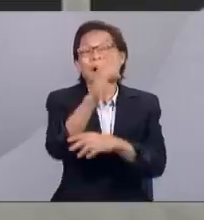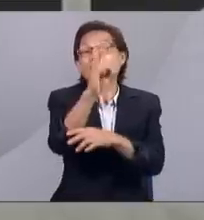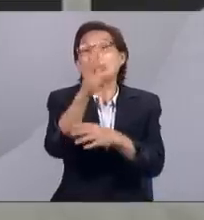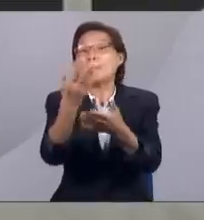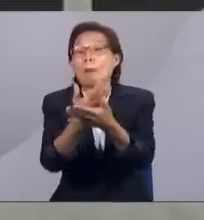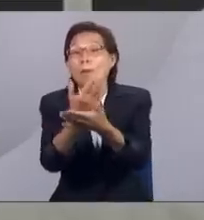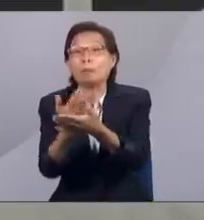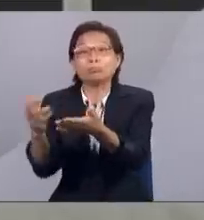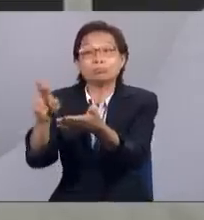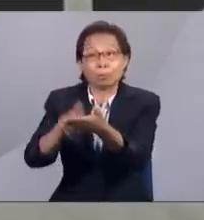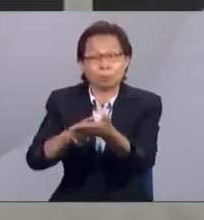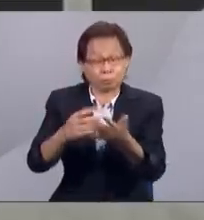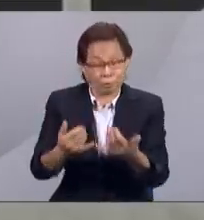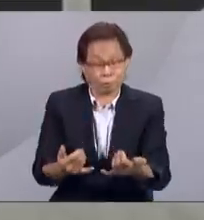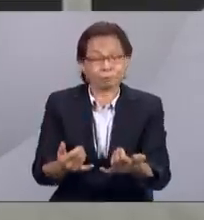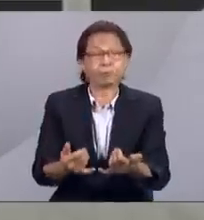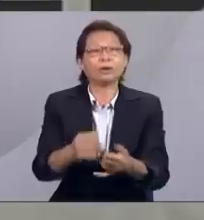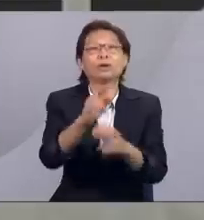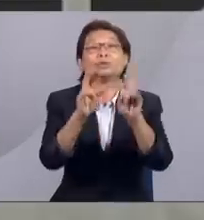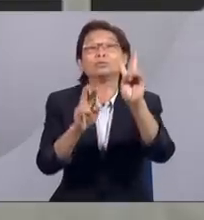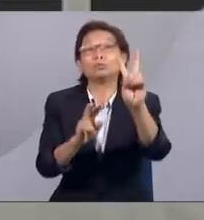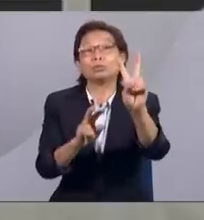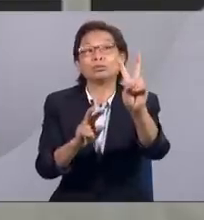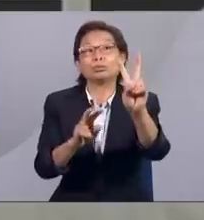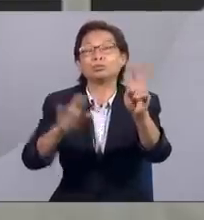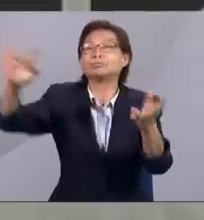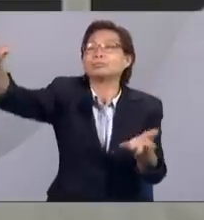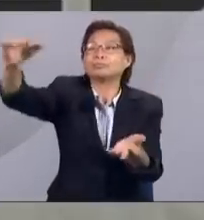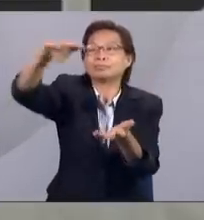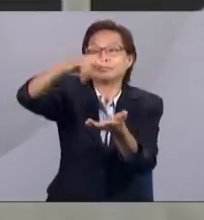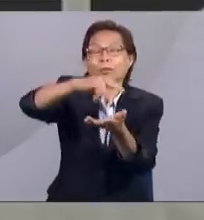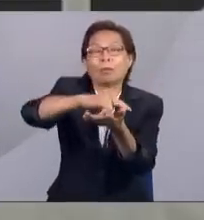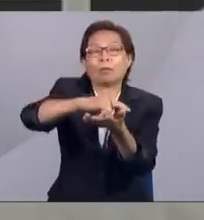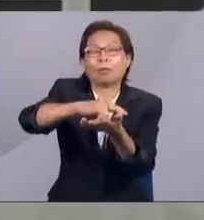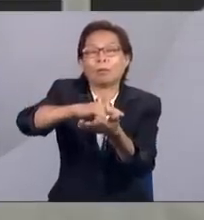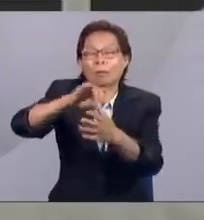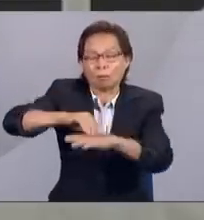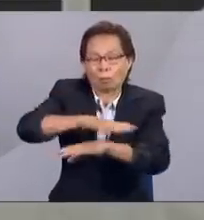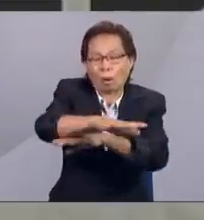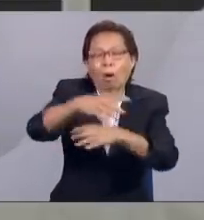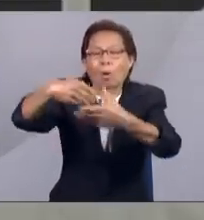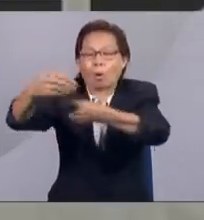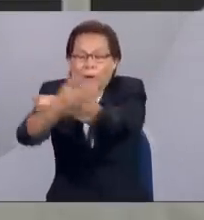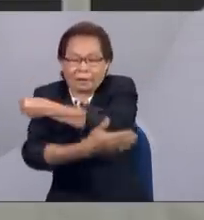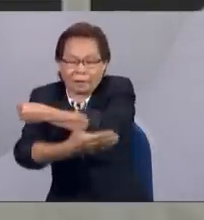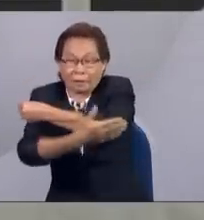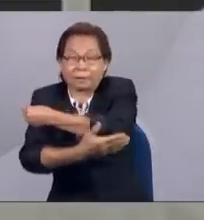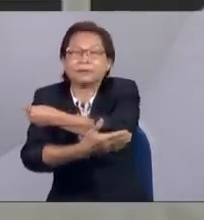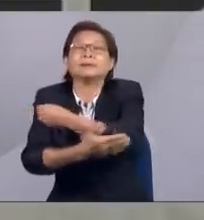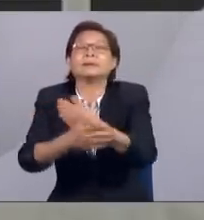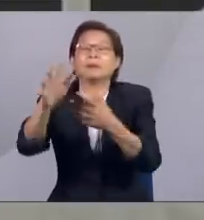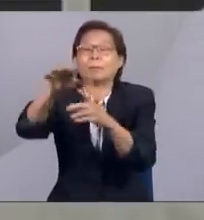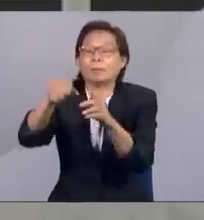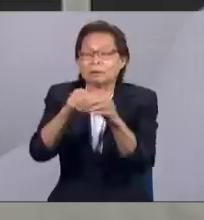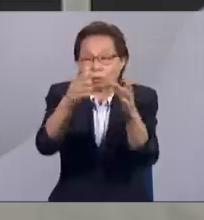yang dilaporkan hari ini, 2 kes adalah kes import yang mendapat jangkitan di luar negara, melibatkan